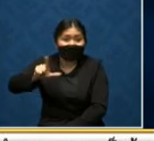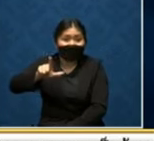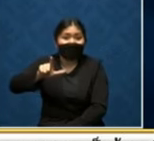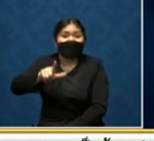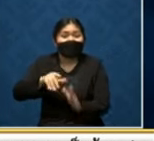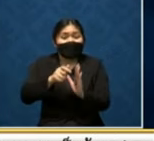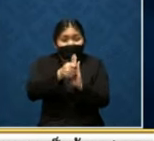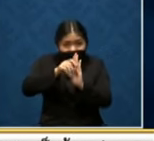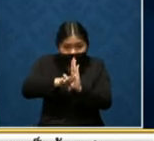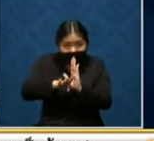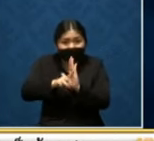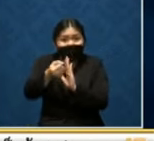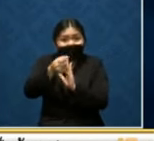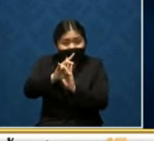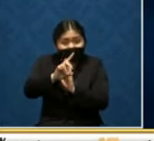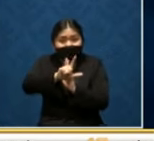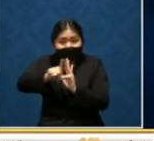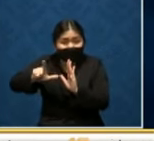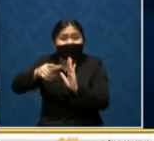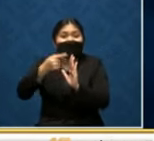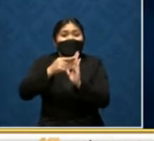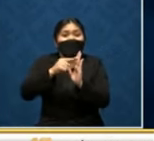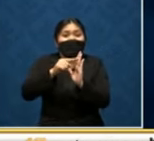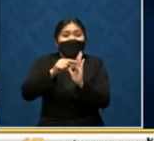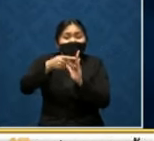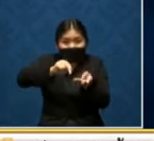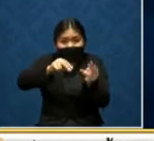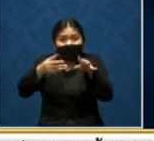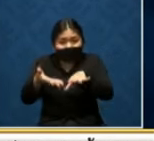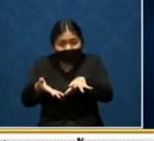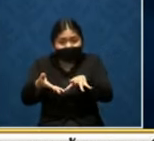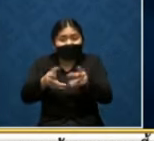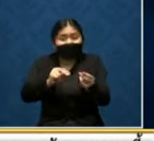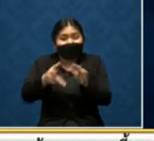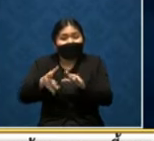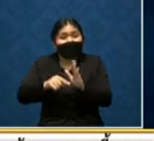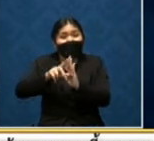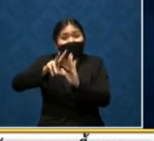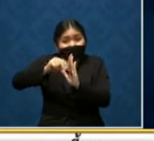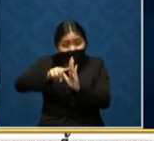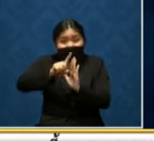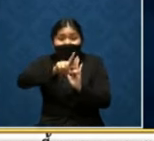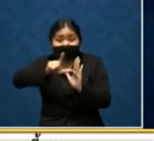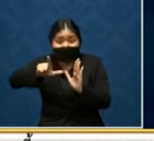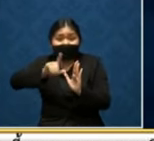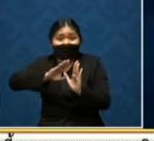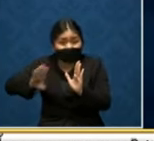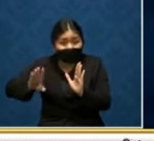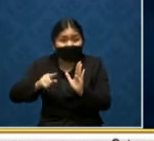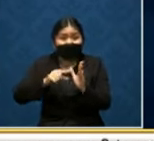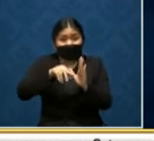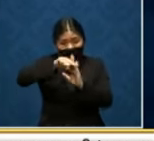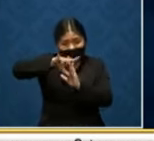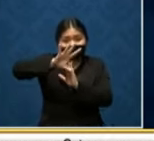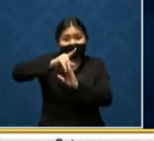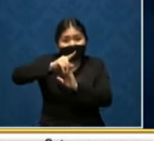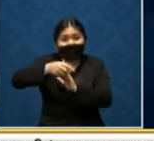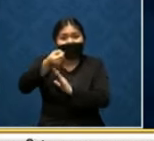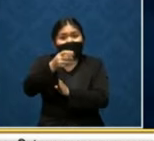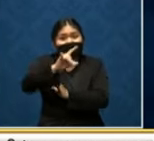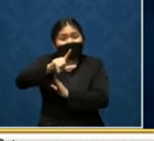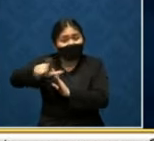อุบลราชธานีได้ไป 17ล้านบาทนครพนมของท่านประธานศูนย์ประชาชัยเนี่ยได้ไป 31ล้านบาทจังหวัดชัยภูมิได้18